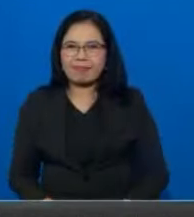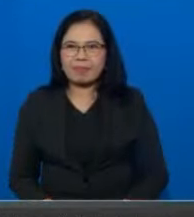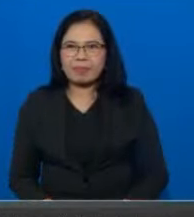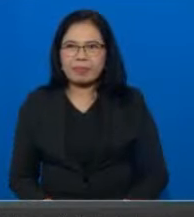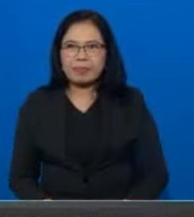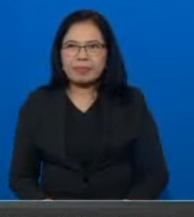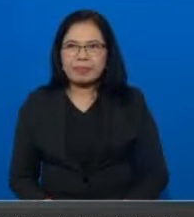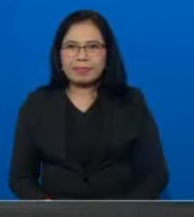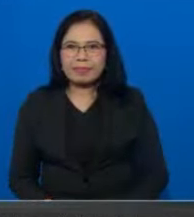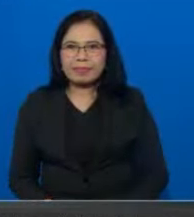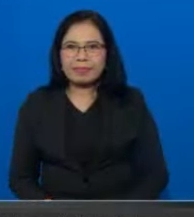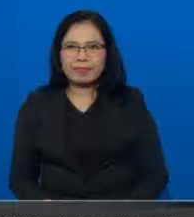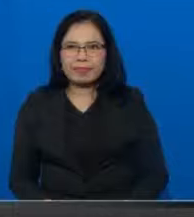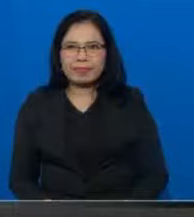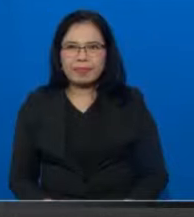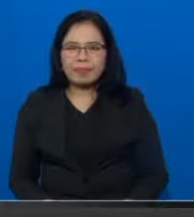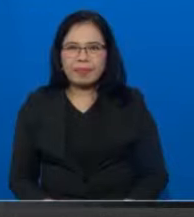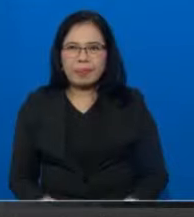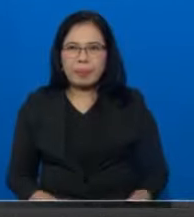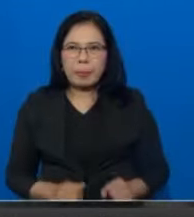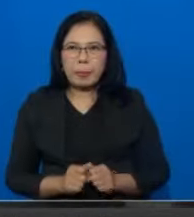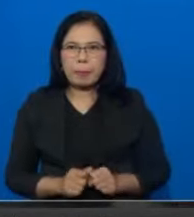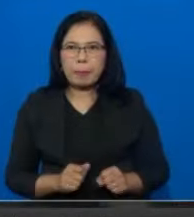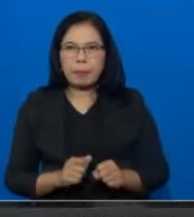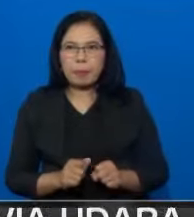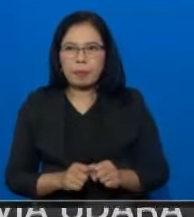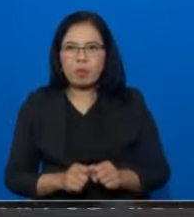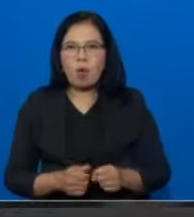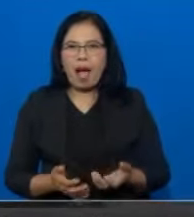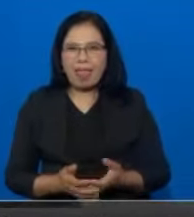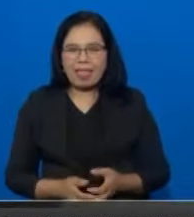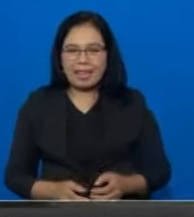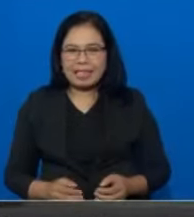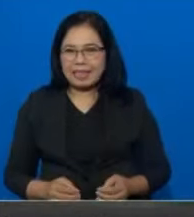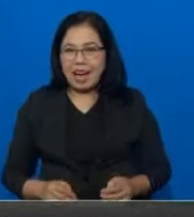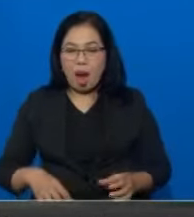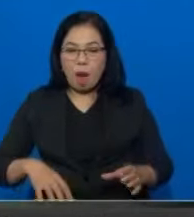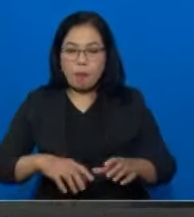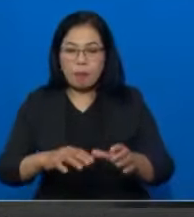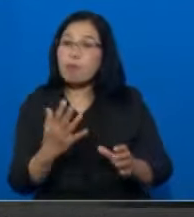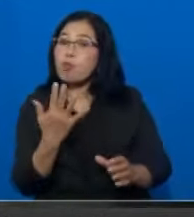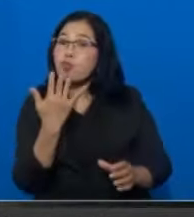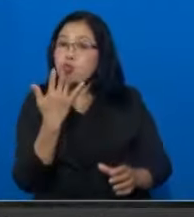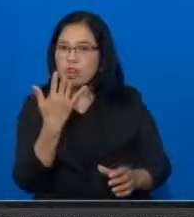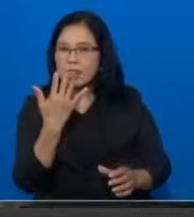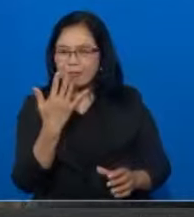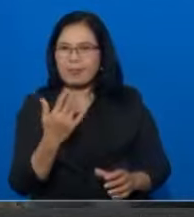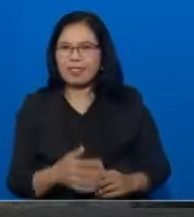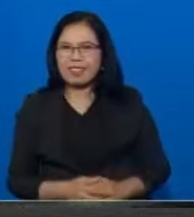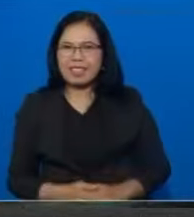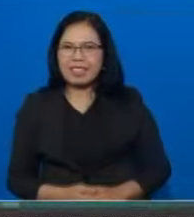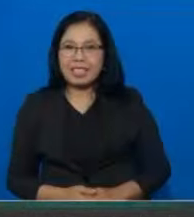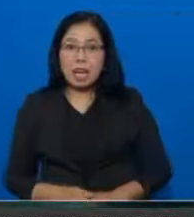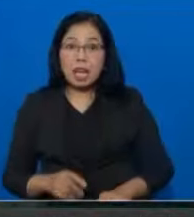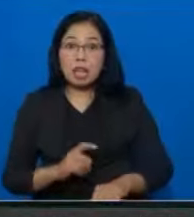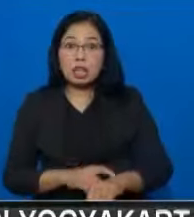Hari telah berganti, waktunya kita membuat hidangan utama untuk berjualan hari ini, bubur. Ini dari jam 2-an